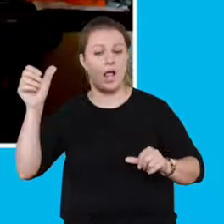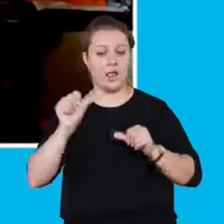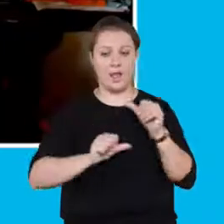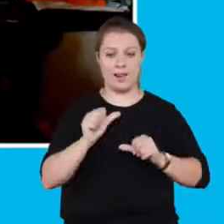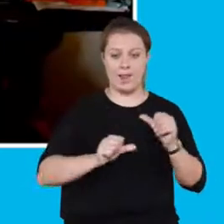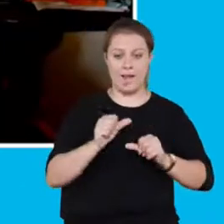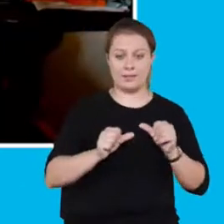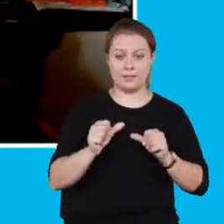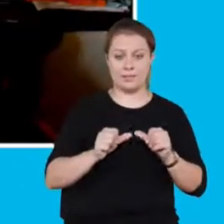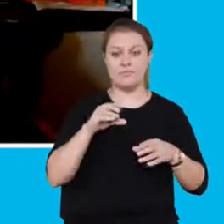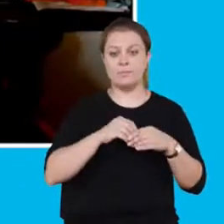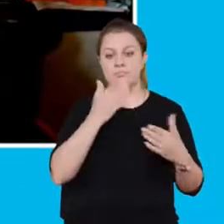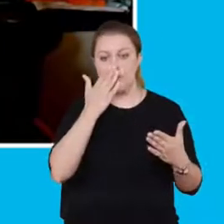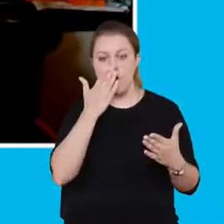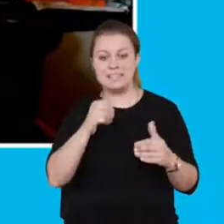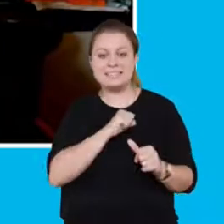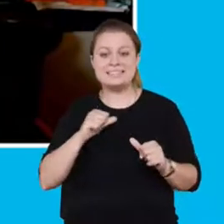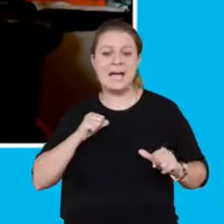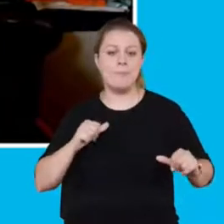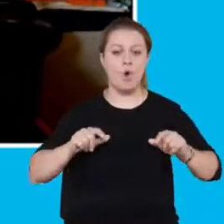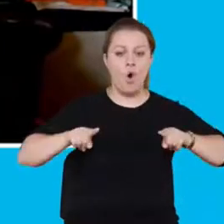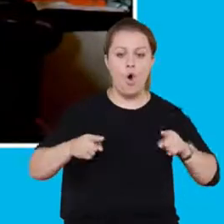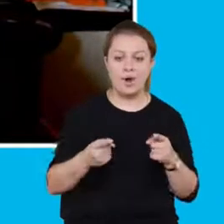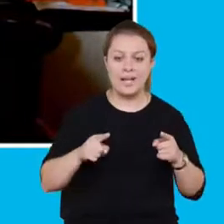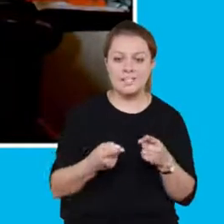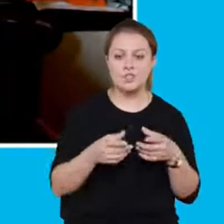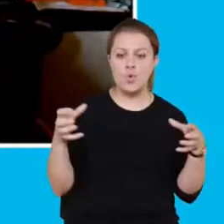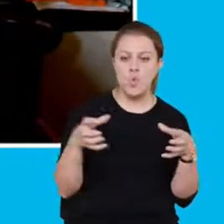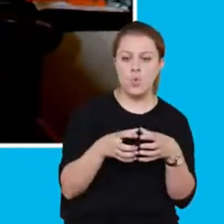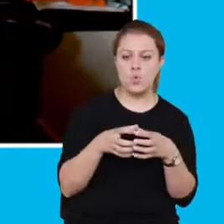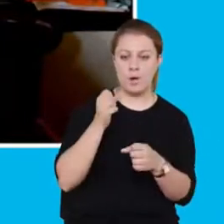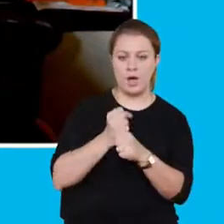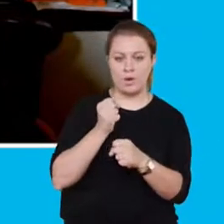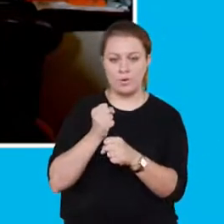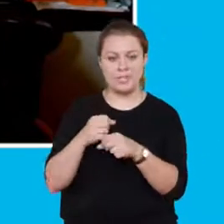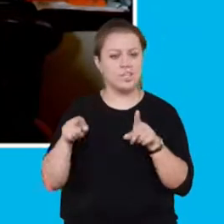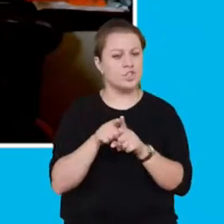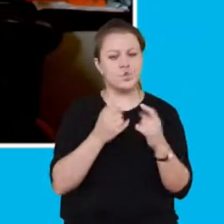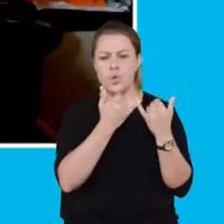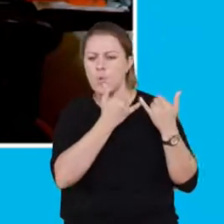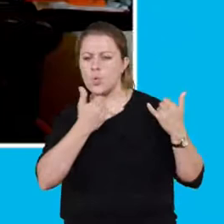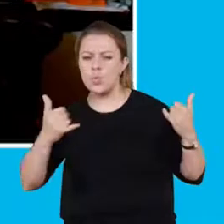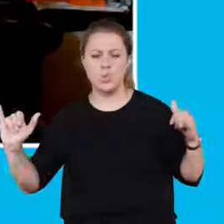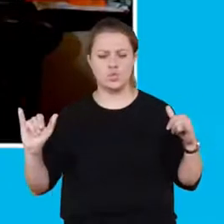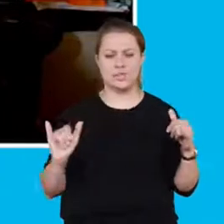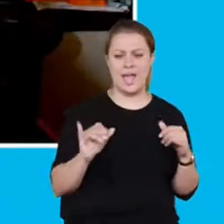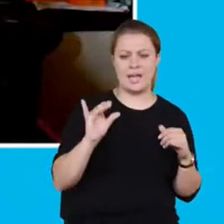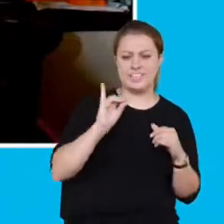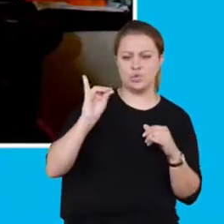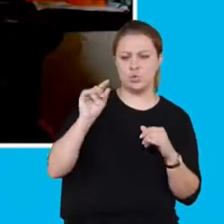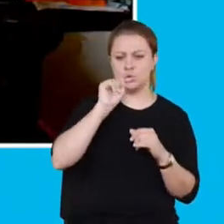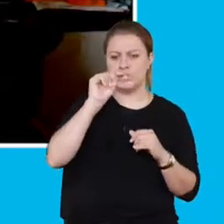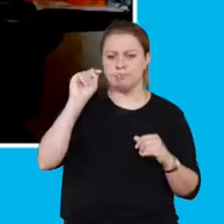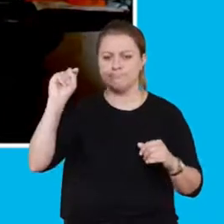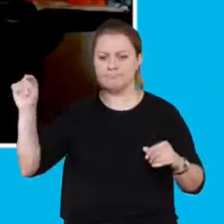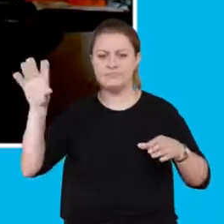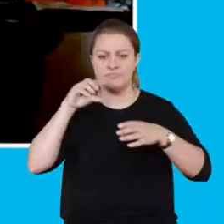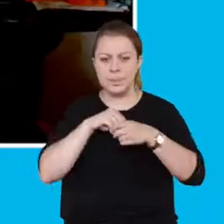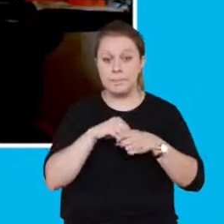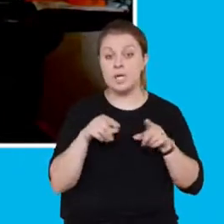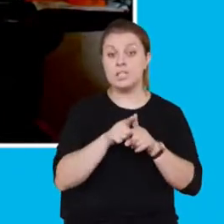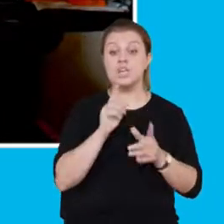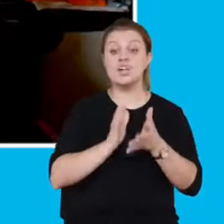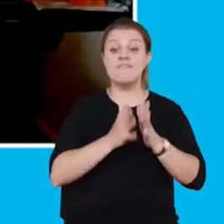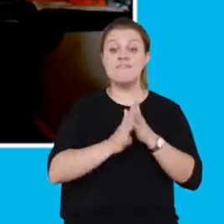głównie samoorganizacji klasy robotniczej w różne instytucje, organizacje i walki o utrzymanie tych praw,